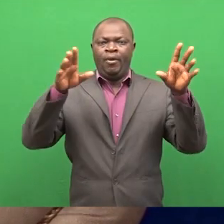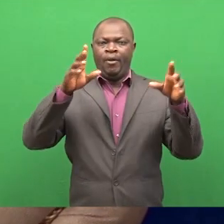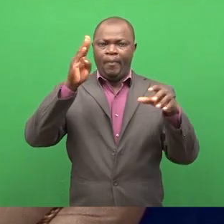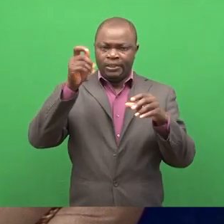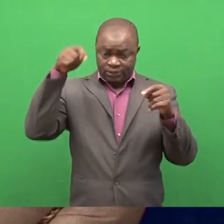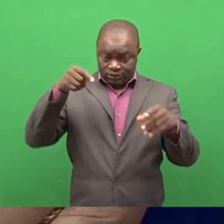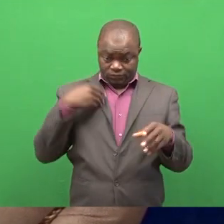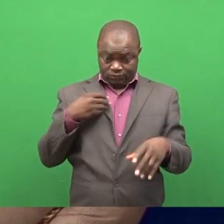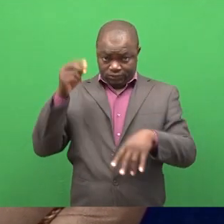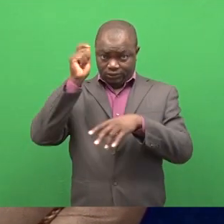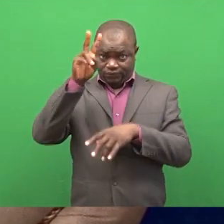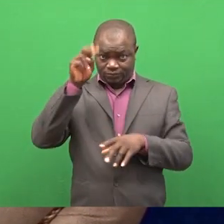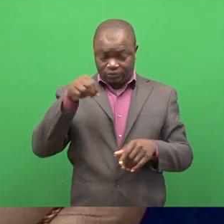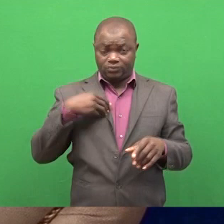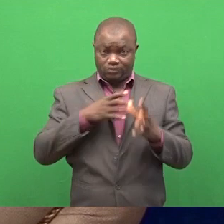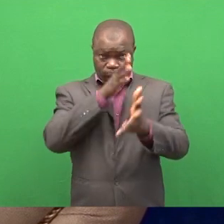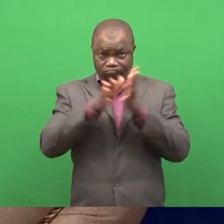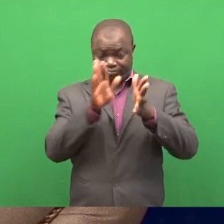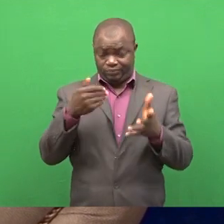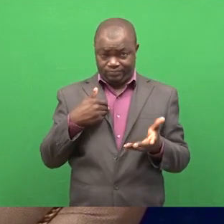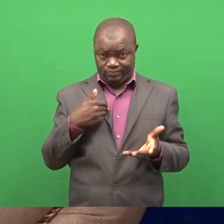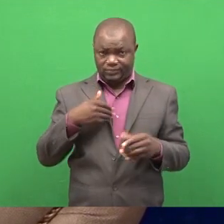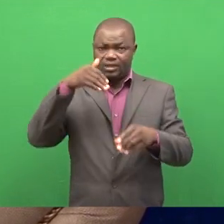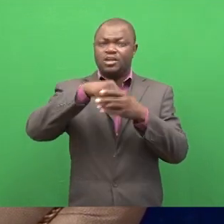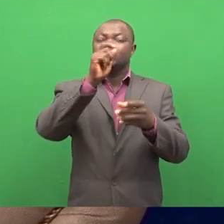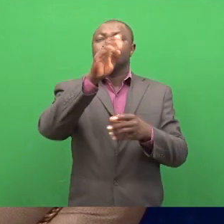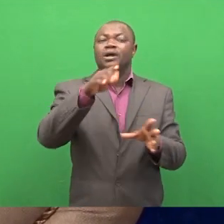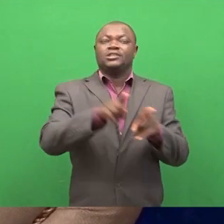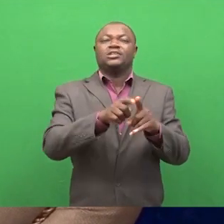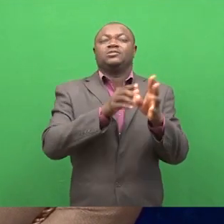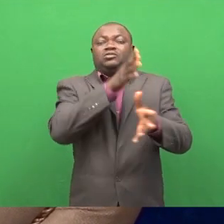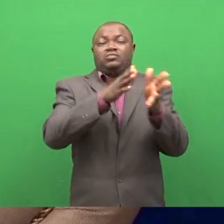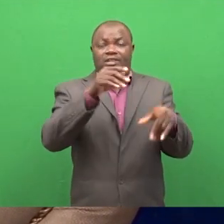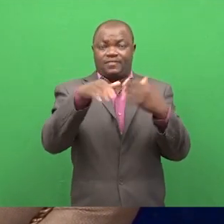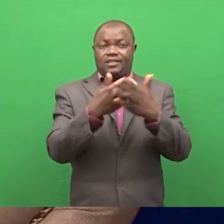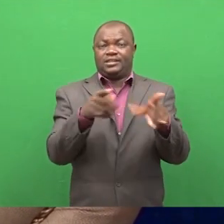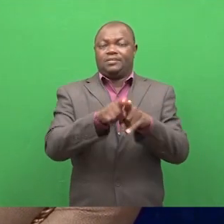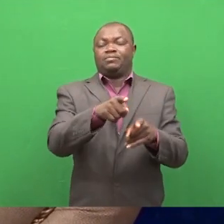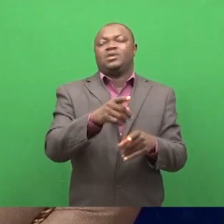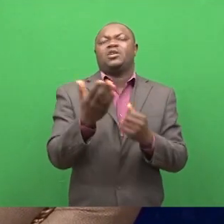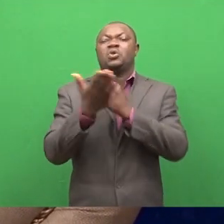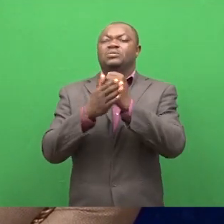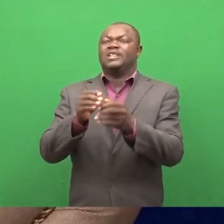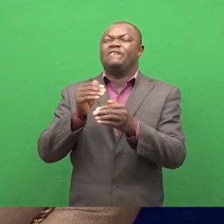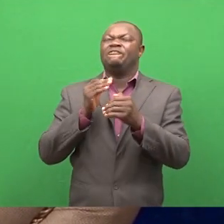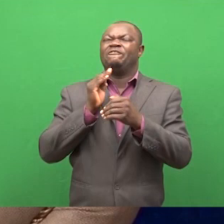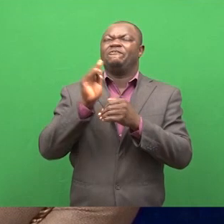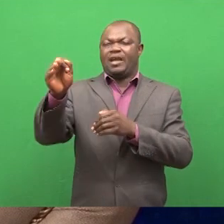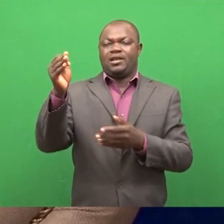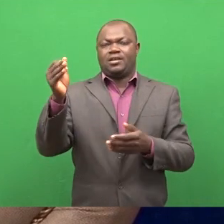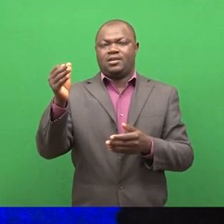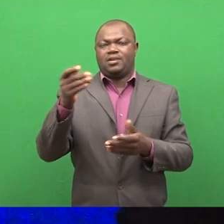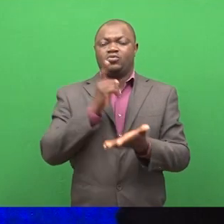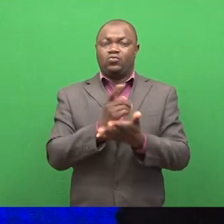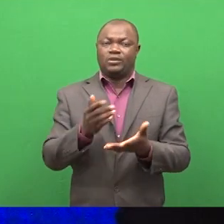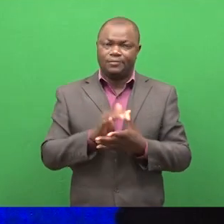handi tiri pachivhitivhiki tiri kutaura nyaya yakai kuzvikoro dziri kutaurwa nyaya yakaidzi kokumisha toita sei kumba kunogara